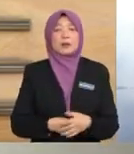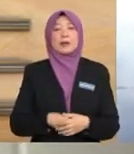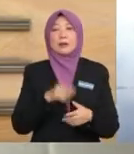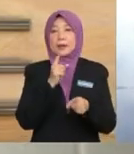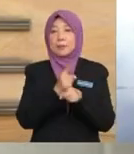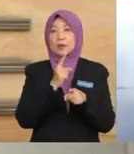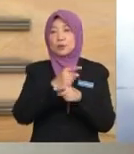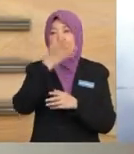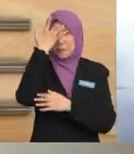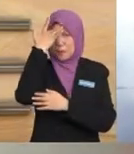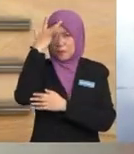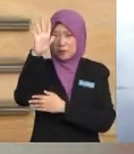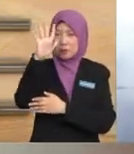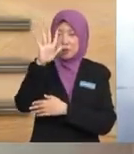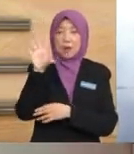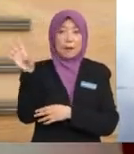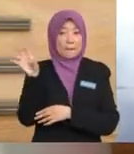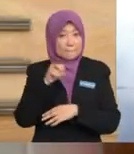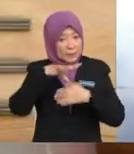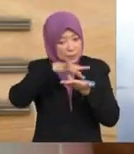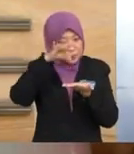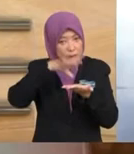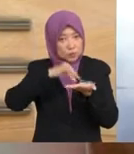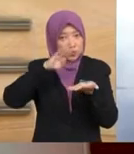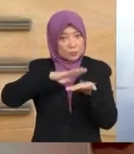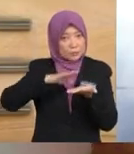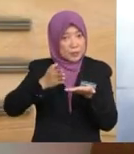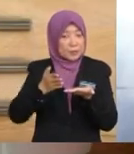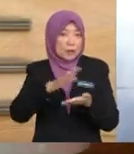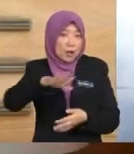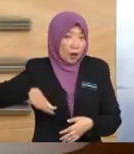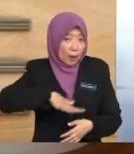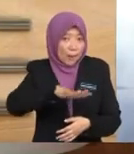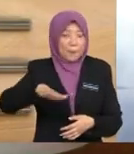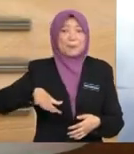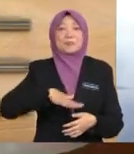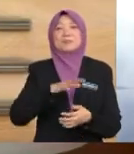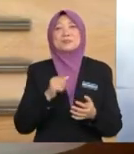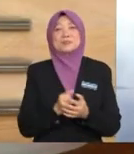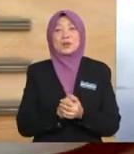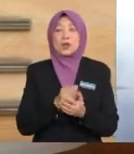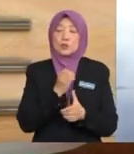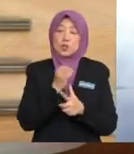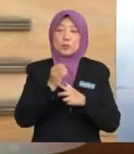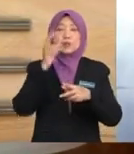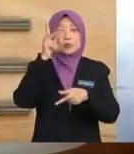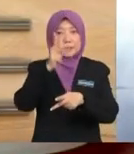di atas hiasan kek kita. Betul. Ataupun kalau kita ada mangkuk yang lain, bekas yang lain, kita simpan semula